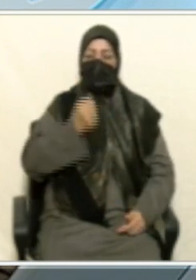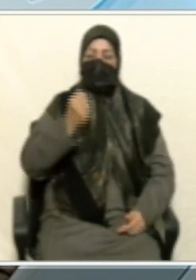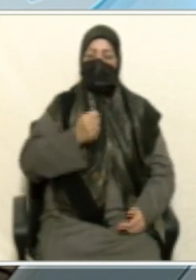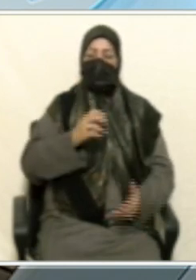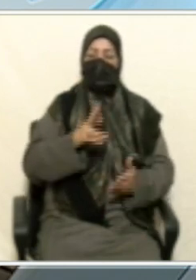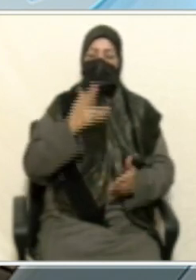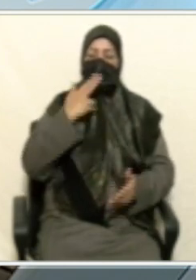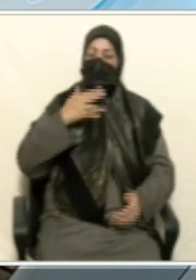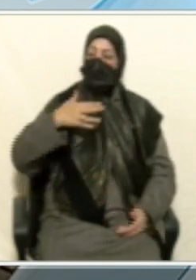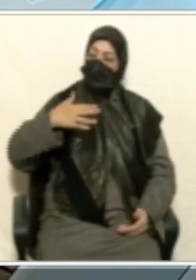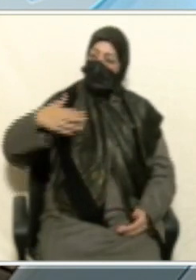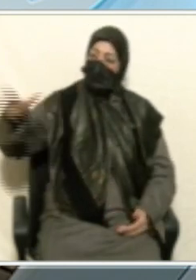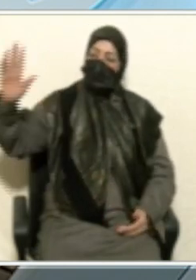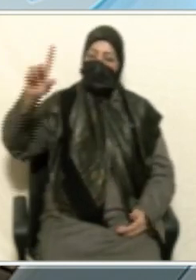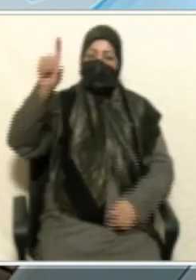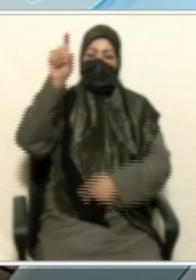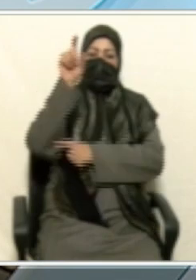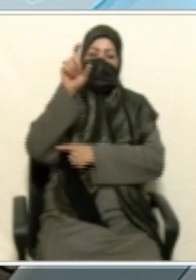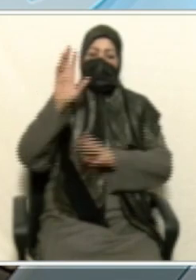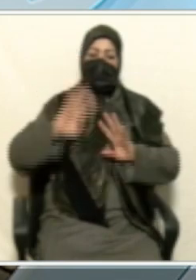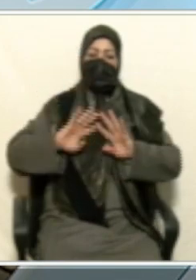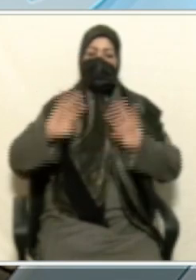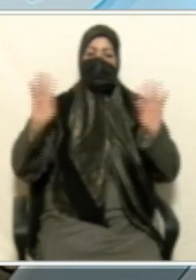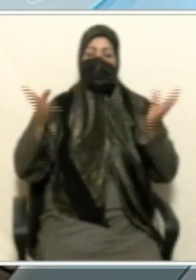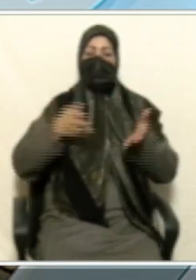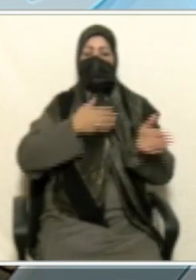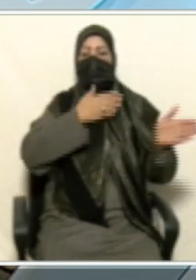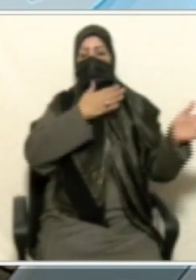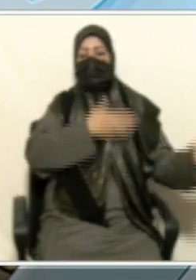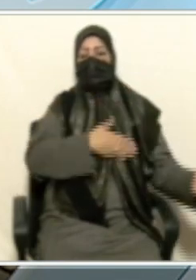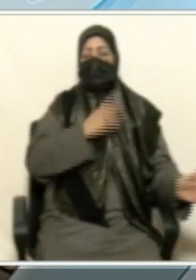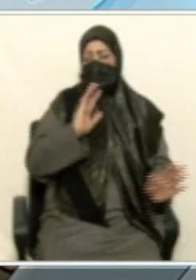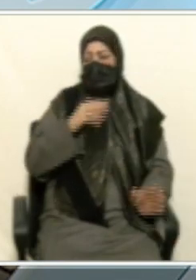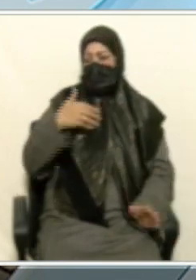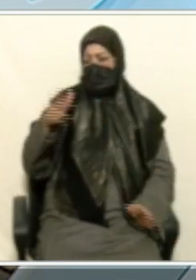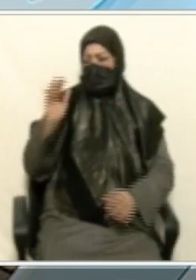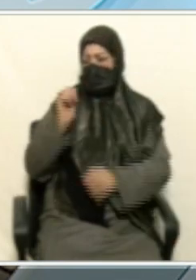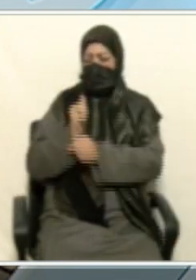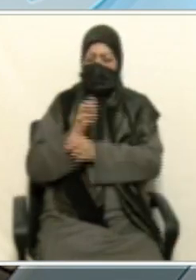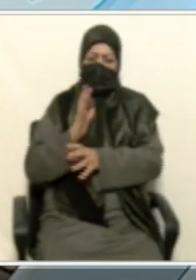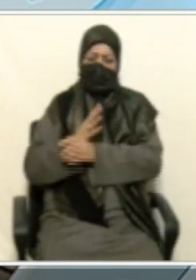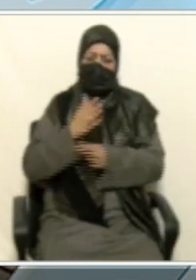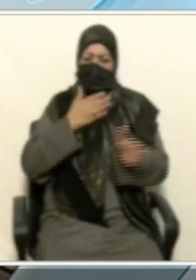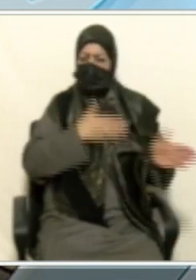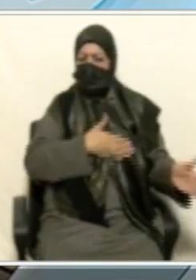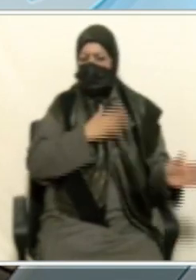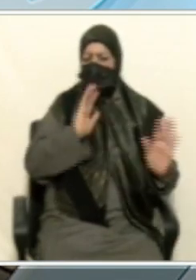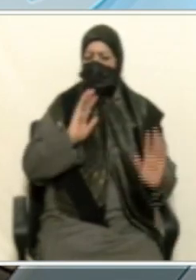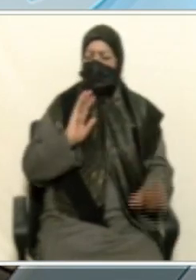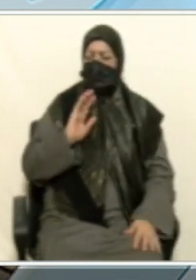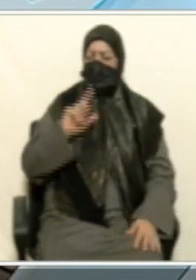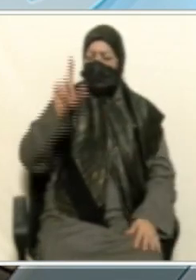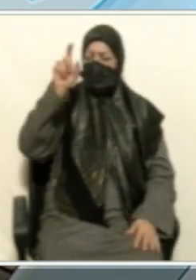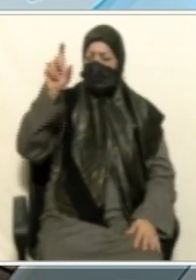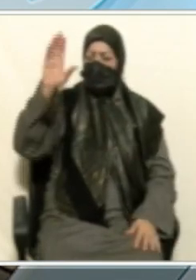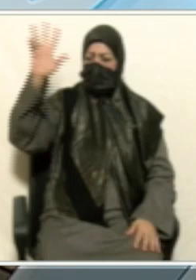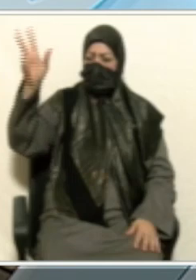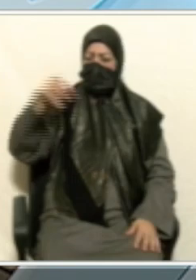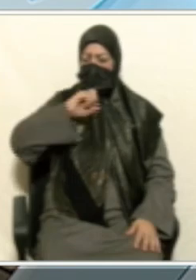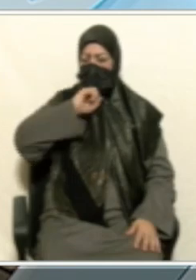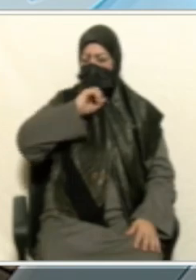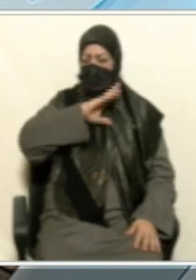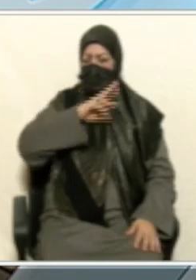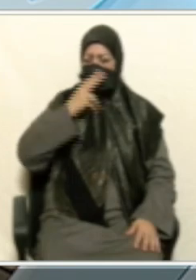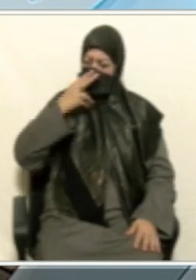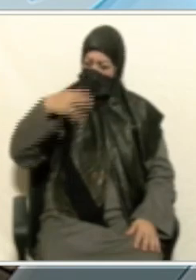سنة مؤكدة، ما إيش فرض عليك يا أخي؟ تجي أنت للمسجد وملابسك ريحتها كريهة جدا أو